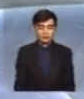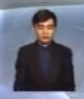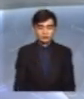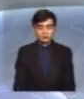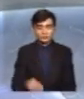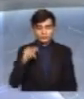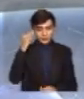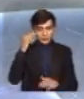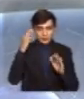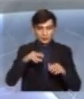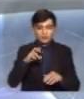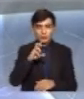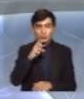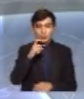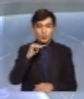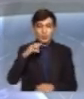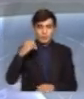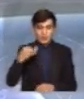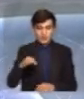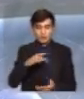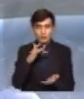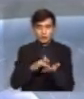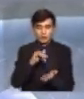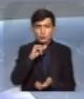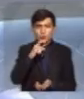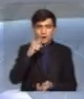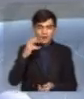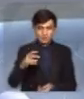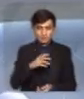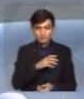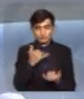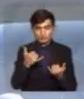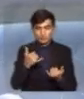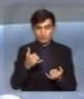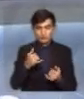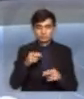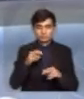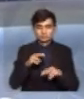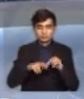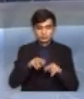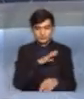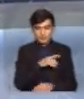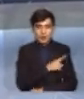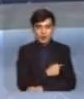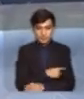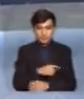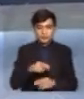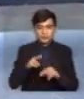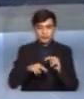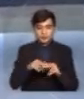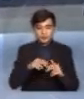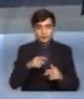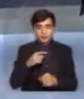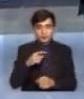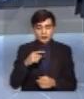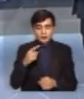В китайской провинции Хубэй, в городе Ухань, сегодня презентуют больницу, возведенную